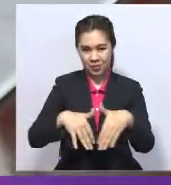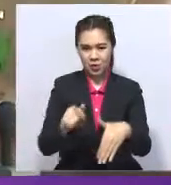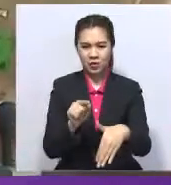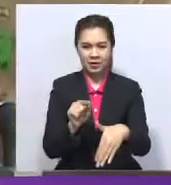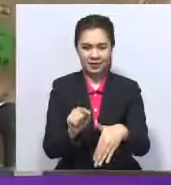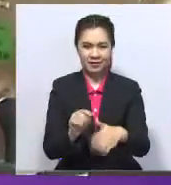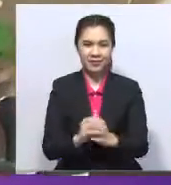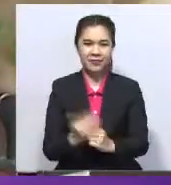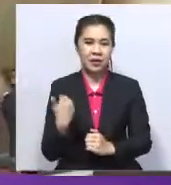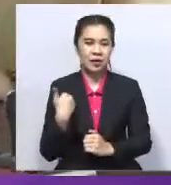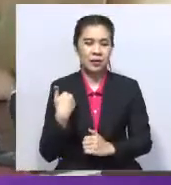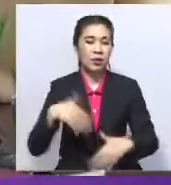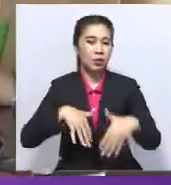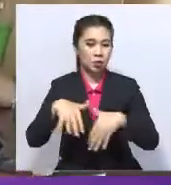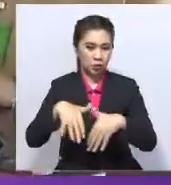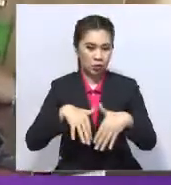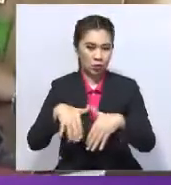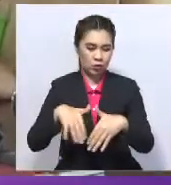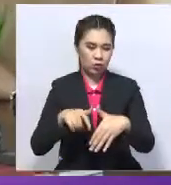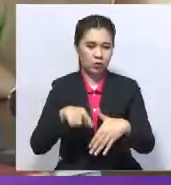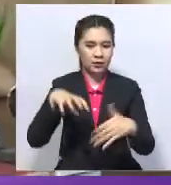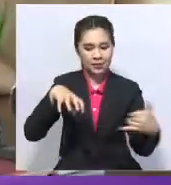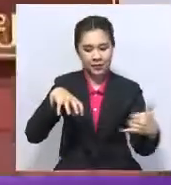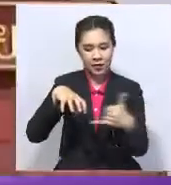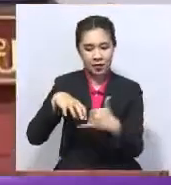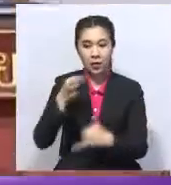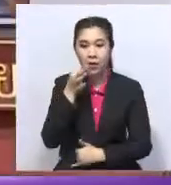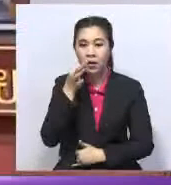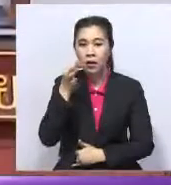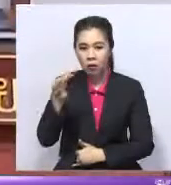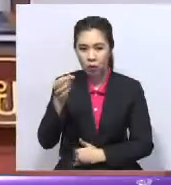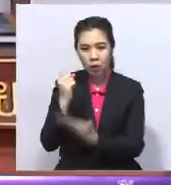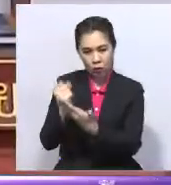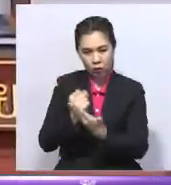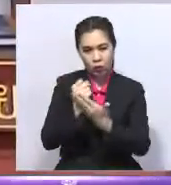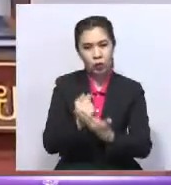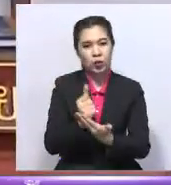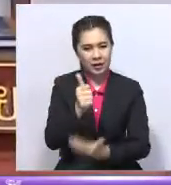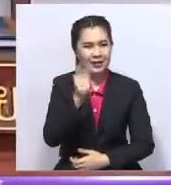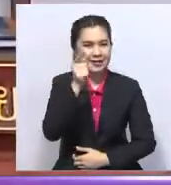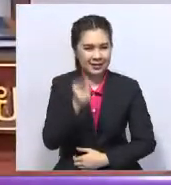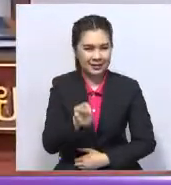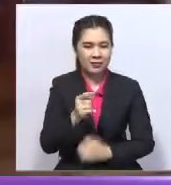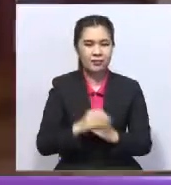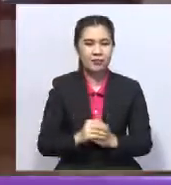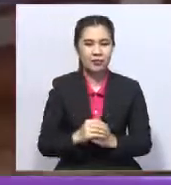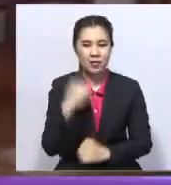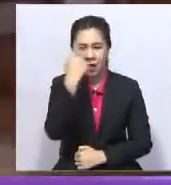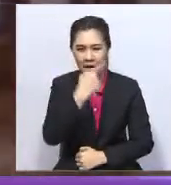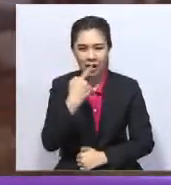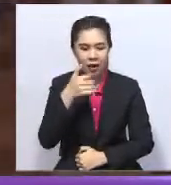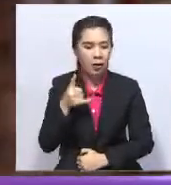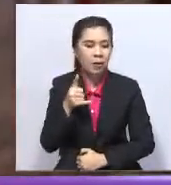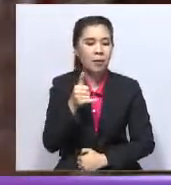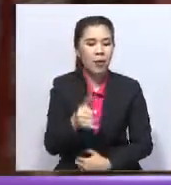จุดที่ประชาชนนะครับสามารถเข้ามาแจ้งความร้องทุกข์ได้จริงนะครับซึ่งหากใครที่มาเที่ยวงานนะครับเ